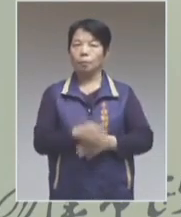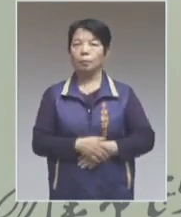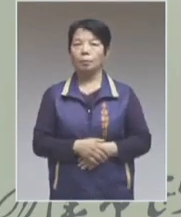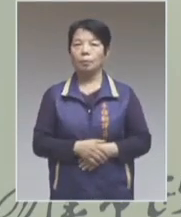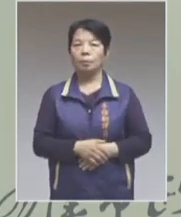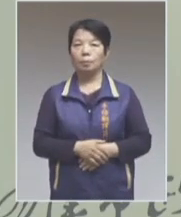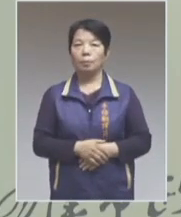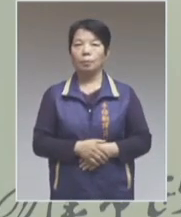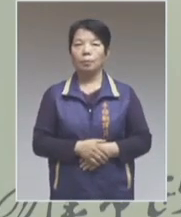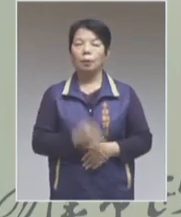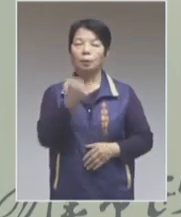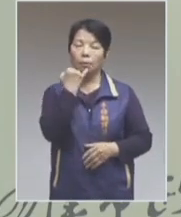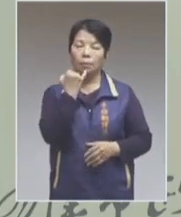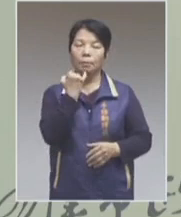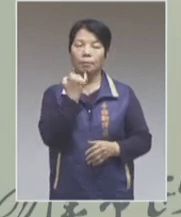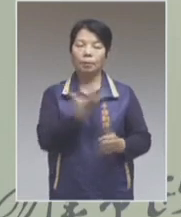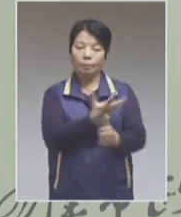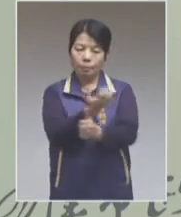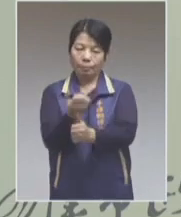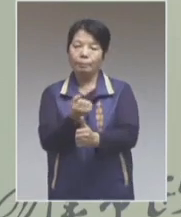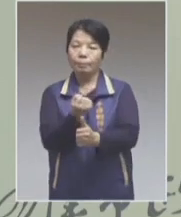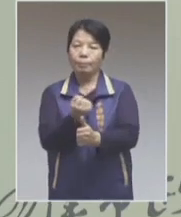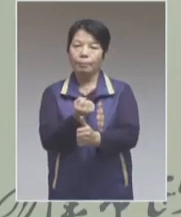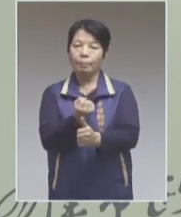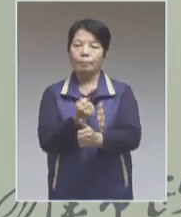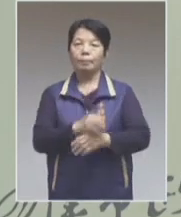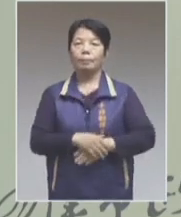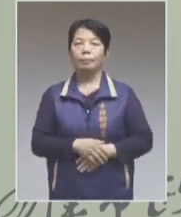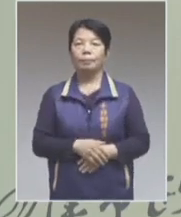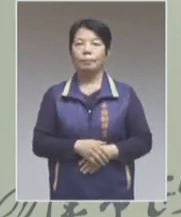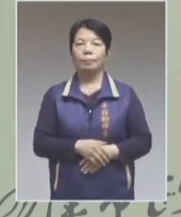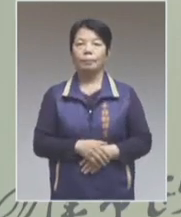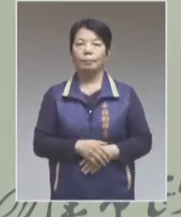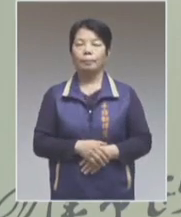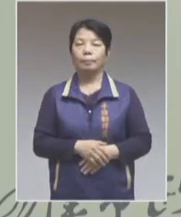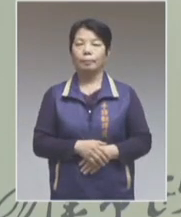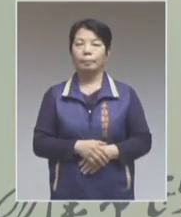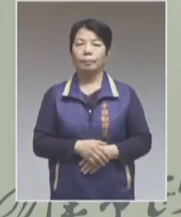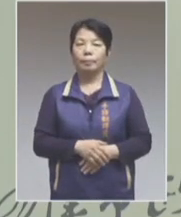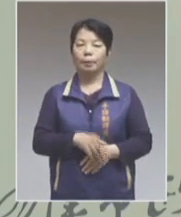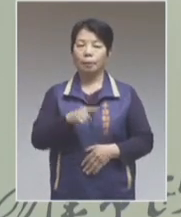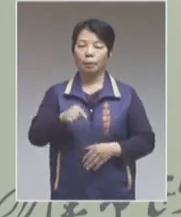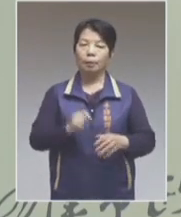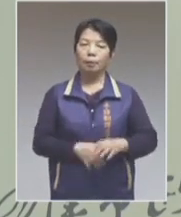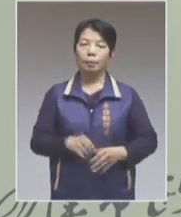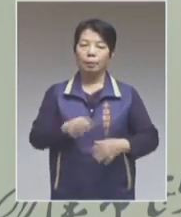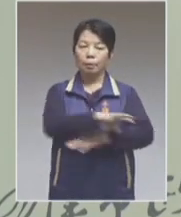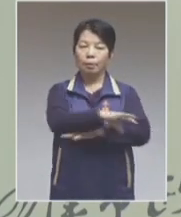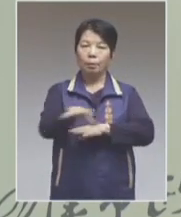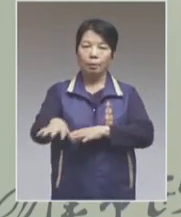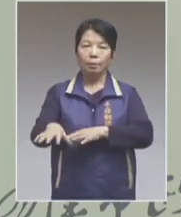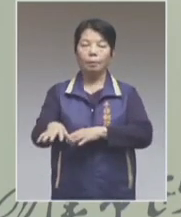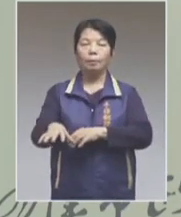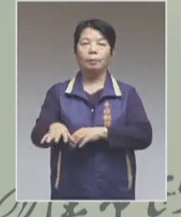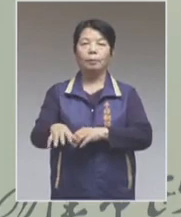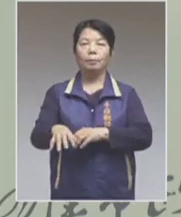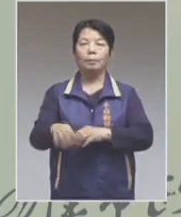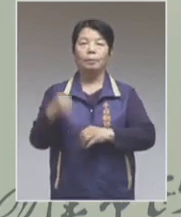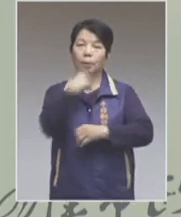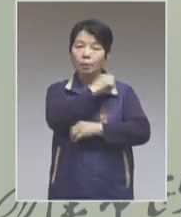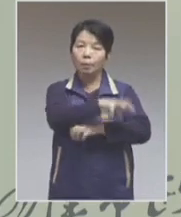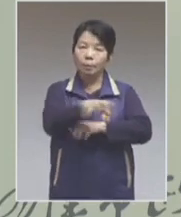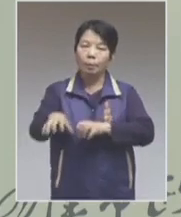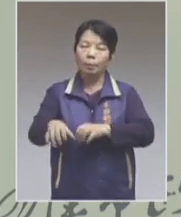可以控制下来，所以这个部分也在各县市，台湾的各县市，包括台